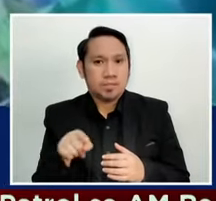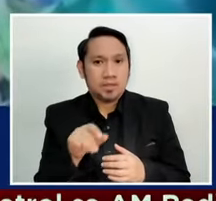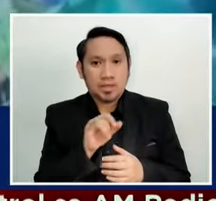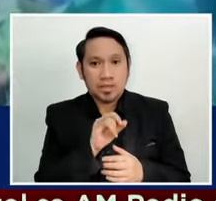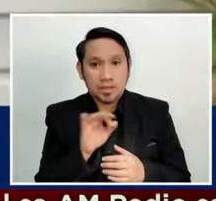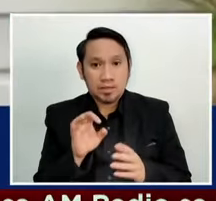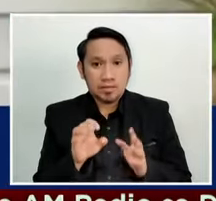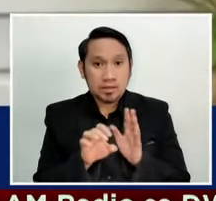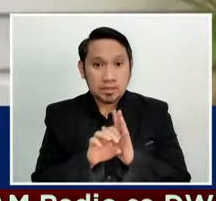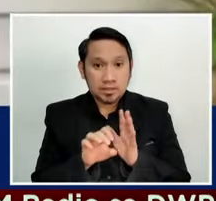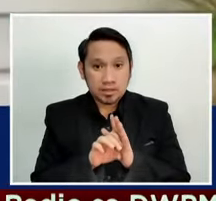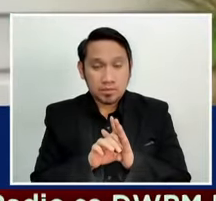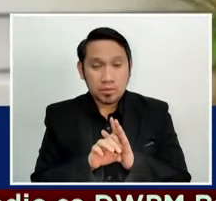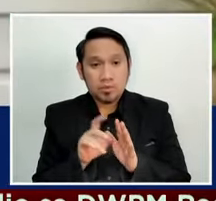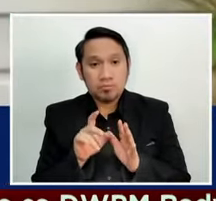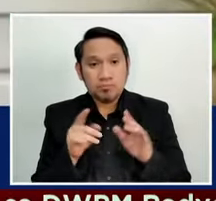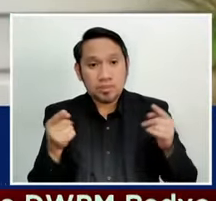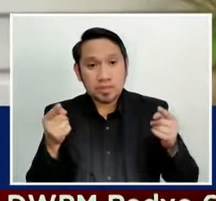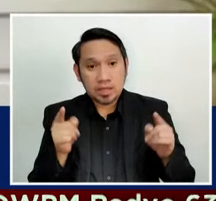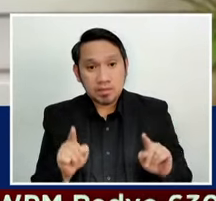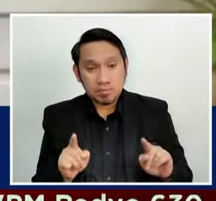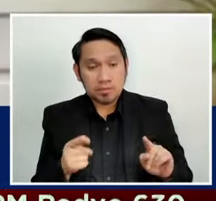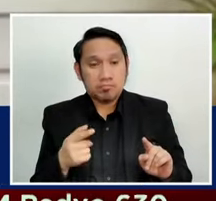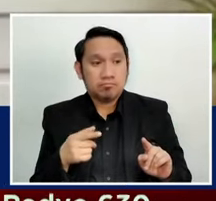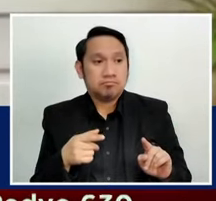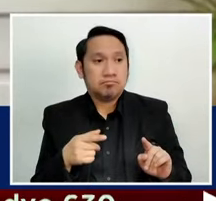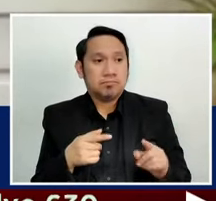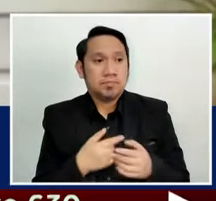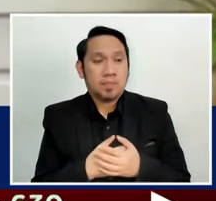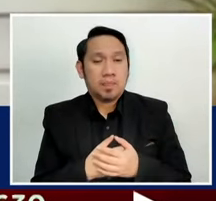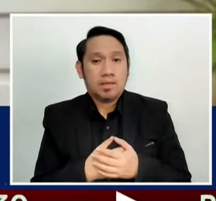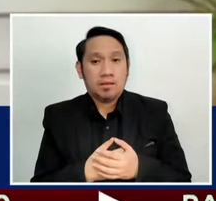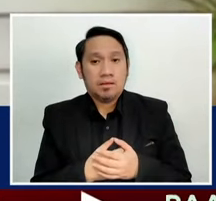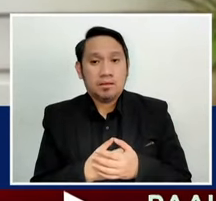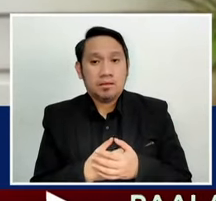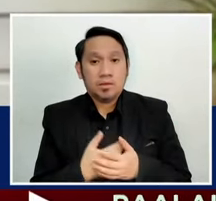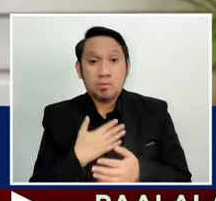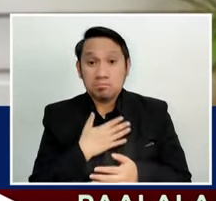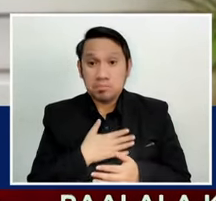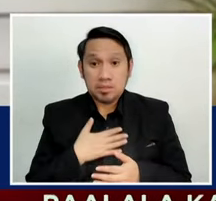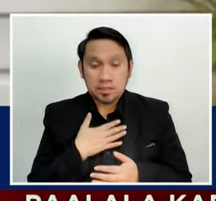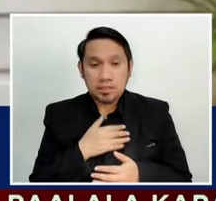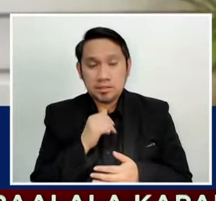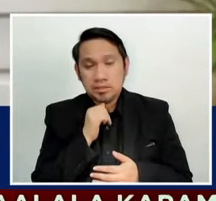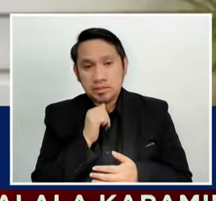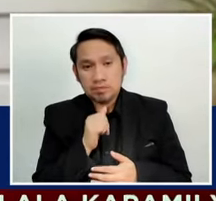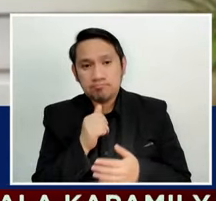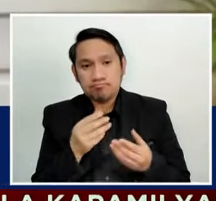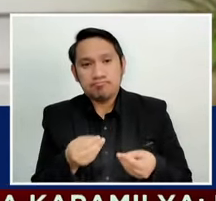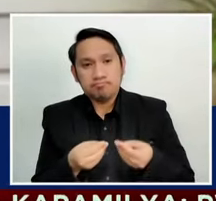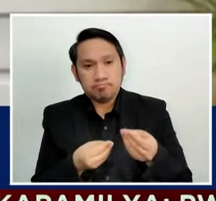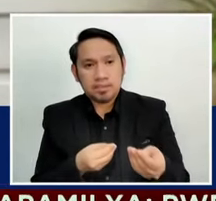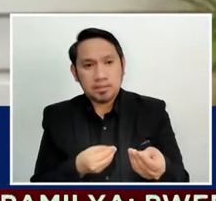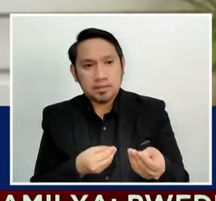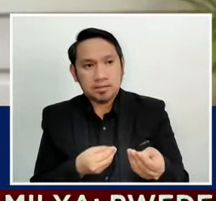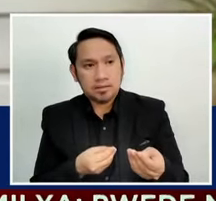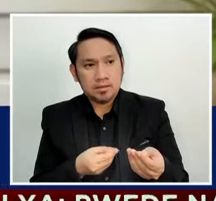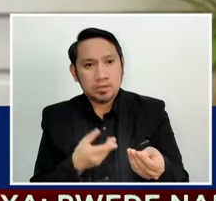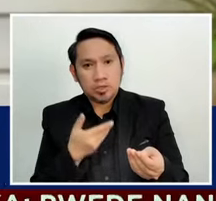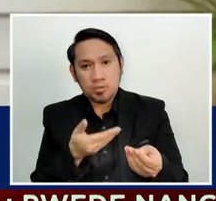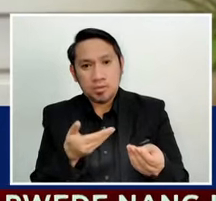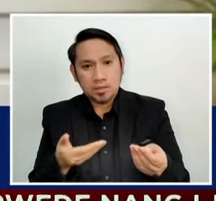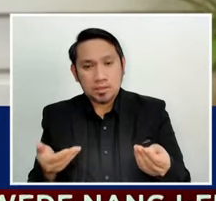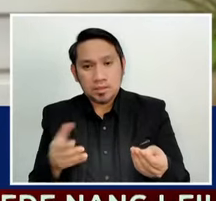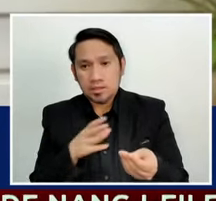sakaling mangyayari itong mga ganitong pagkakataon, sabi nga natin, huwag na tayong mag-take the risk. Ibigay natin yung ating mga gamit at